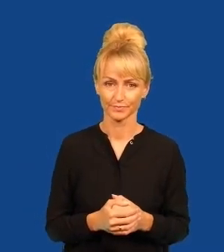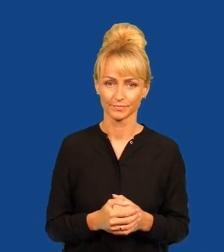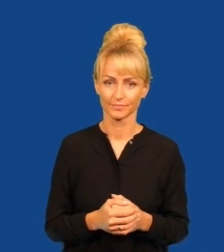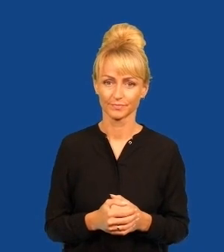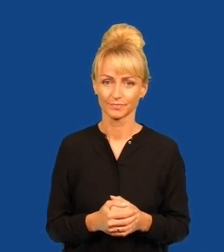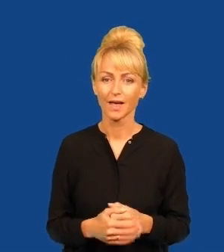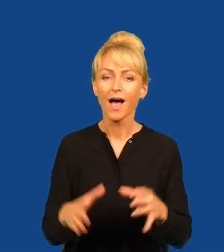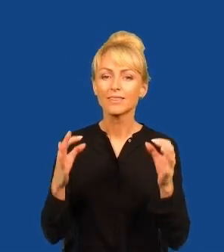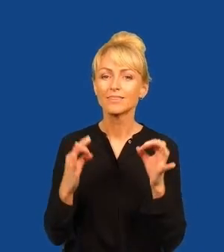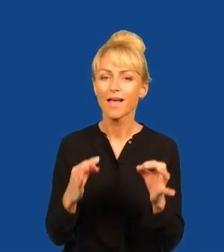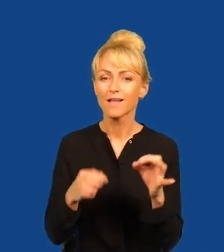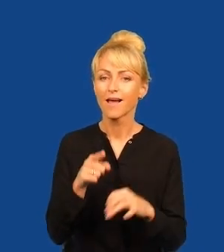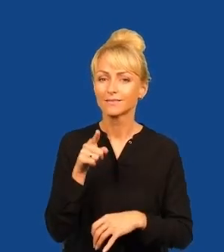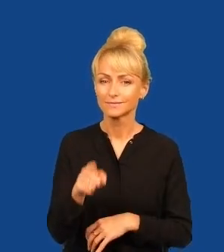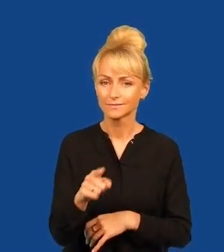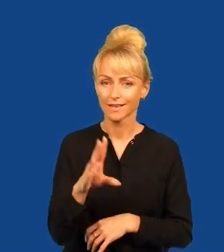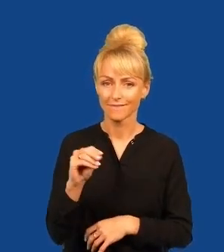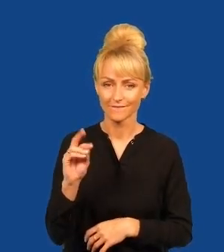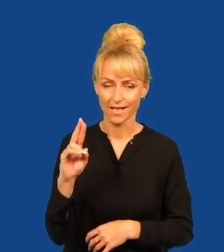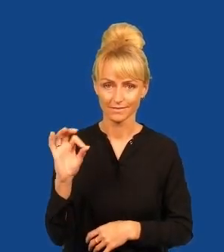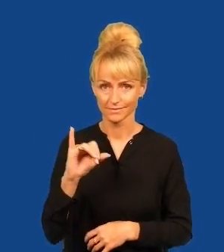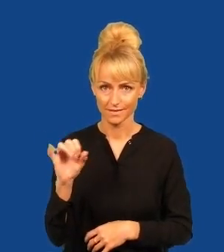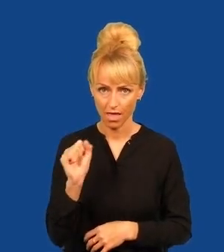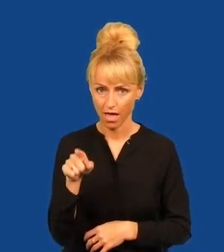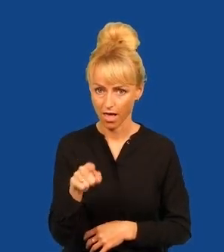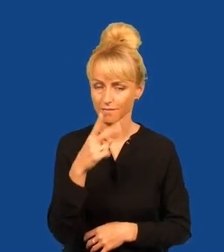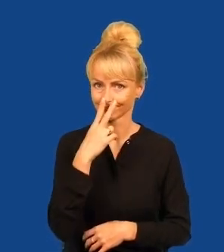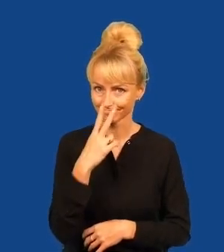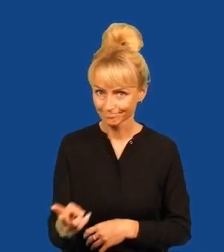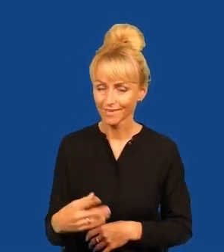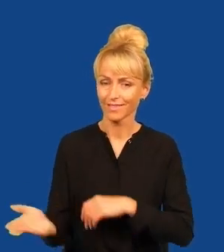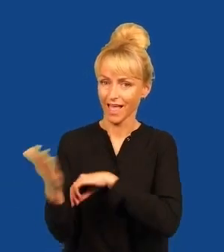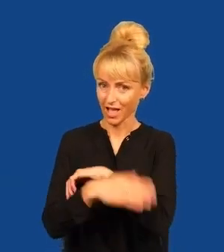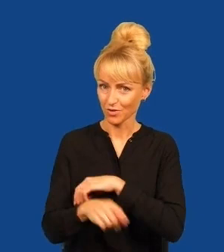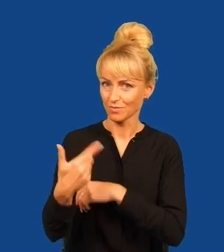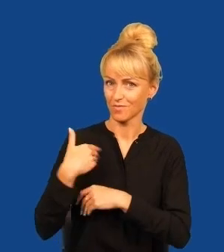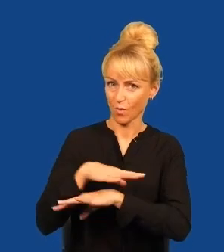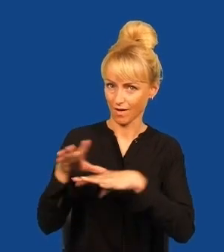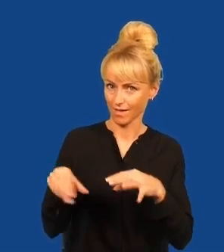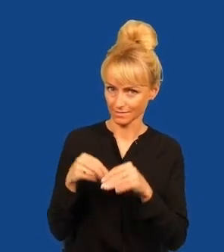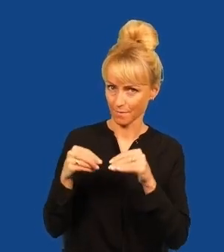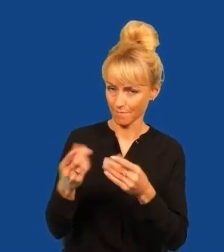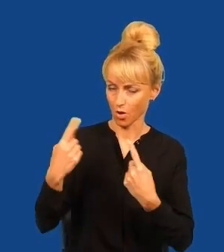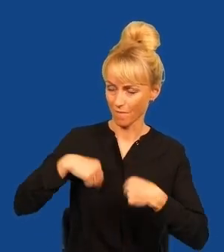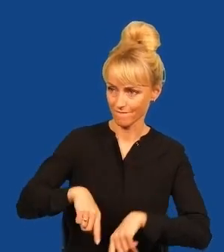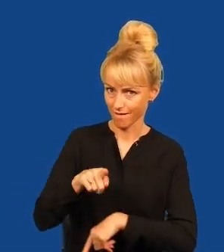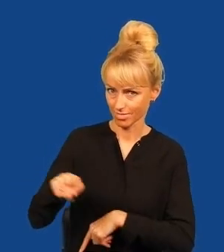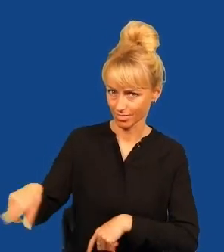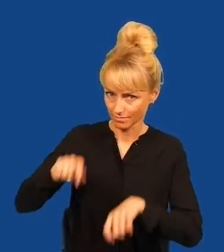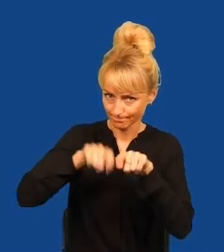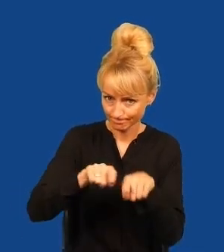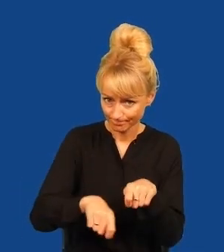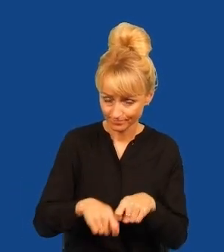wersji, którą widzicie tutaj. To jest wersja, którą iteracyjnie sprawdzaliśmy z obywatelami. Wiemy, że nie skupiamy często